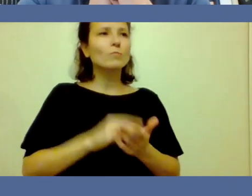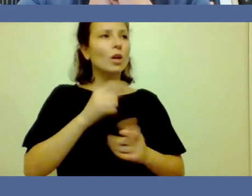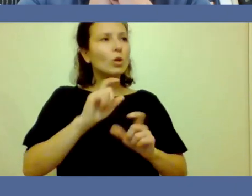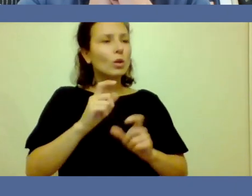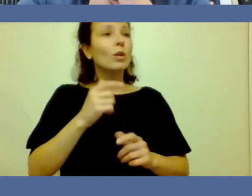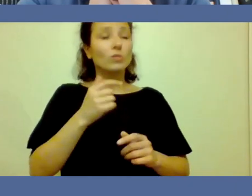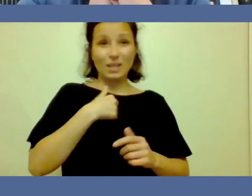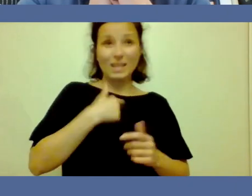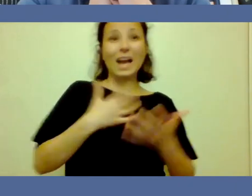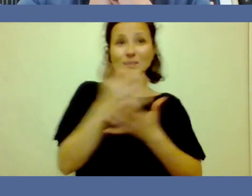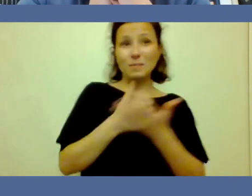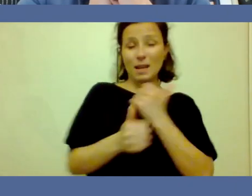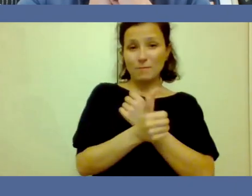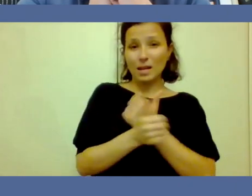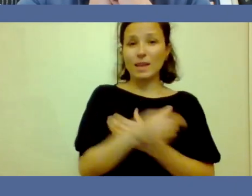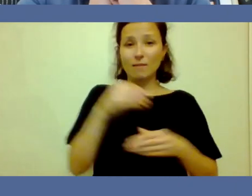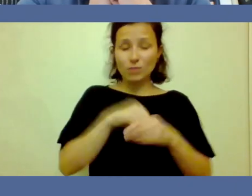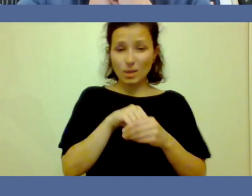i że znajdują się tam elementy, które ja